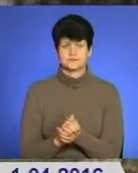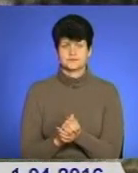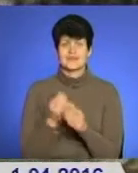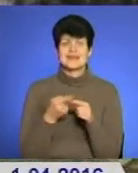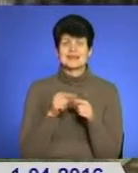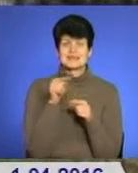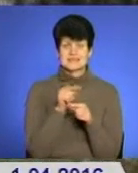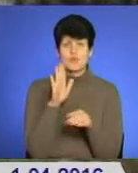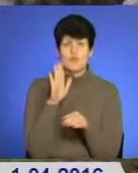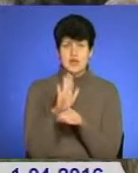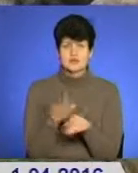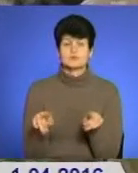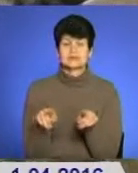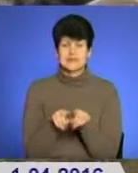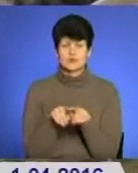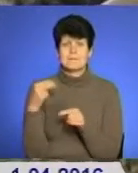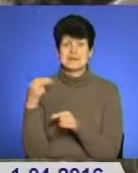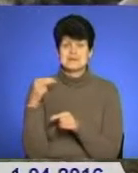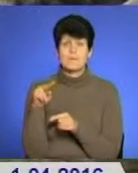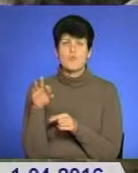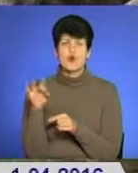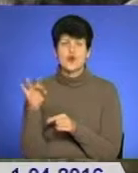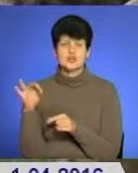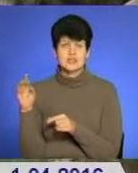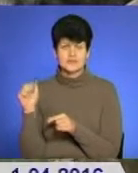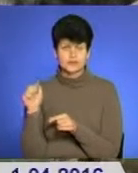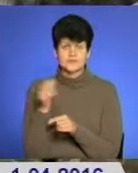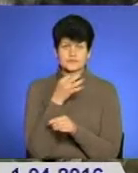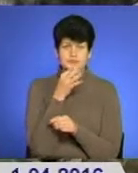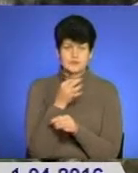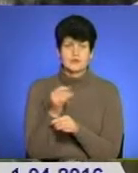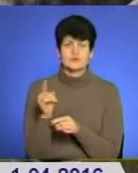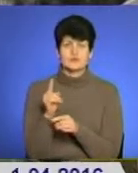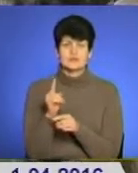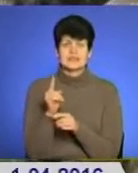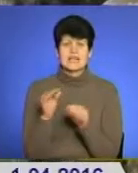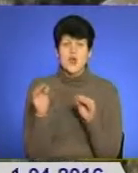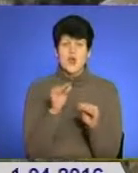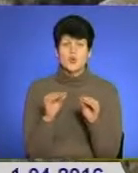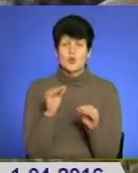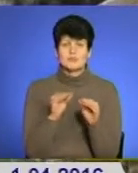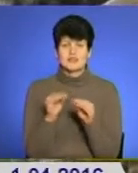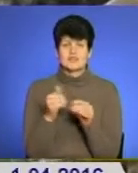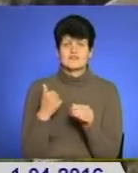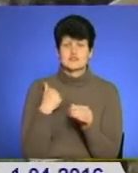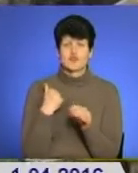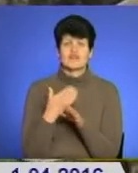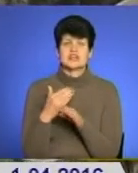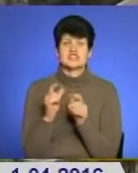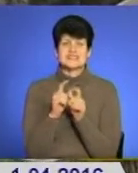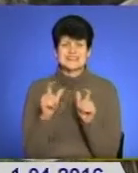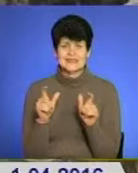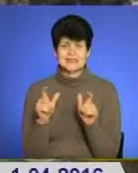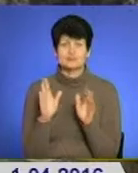Цим указом також президент Порошенко обумовив, що на комплектування військових частин та підрозділів